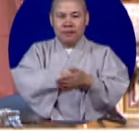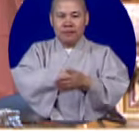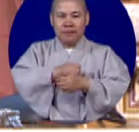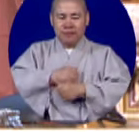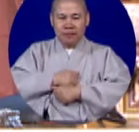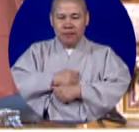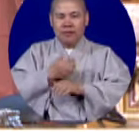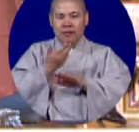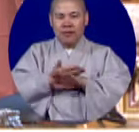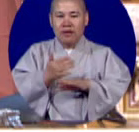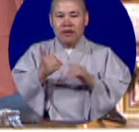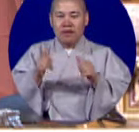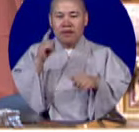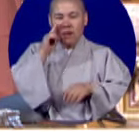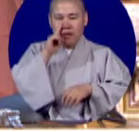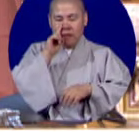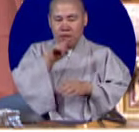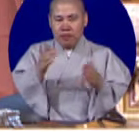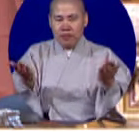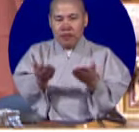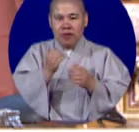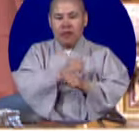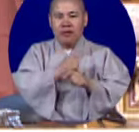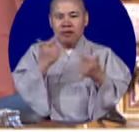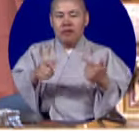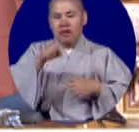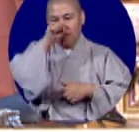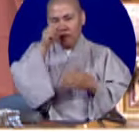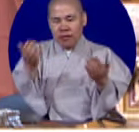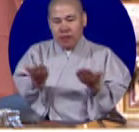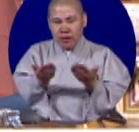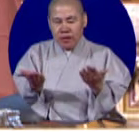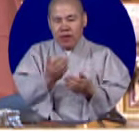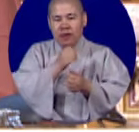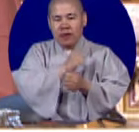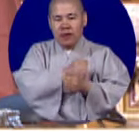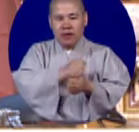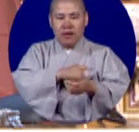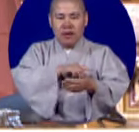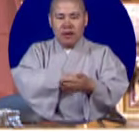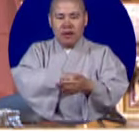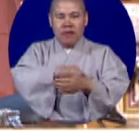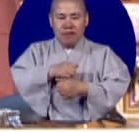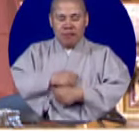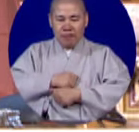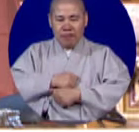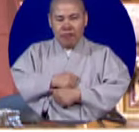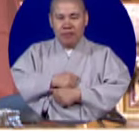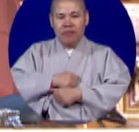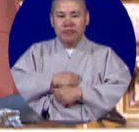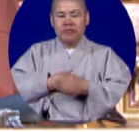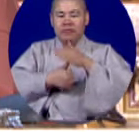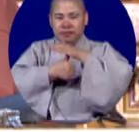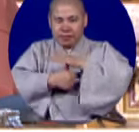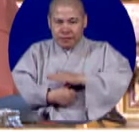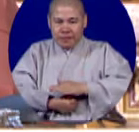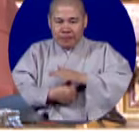남한테 나쁜 일 안 하는 거, 좋은 일 하는 거 이거 개고요. 또 인욕이라고 그러는